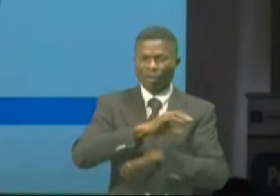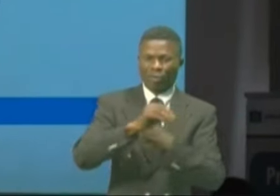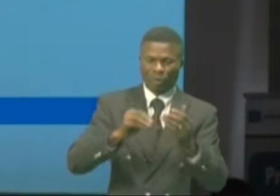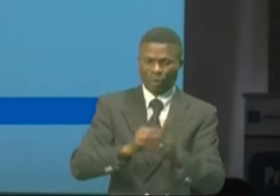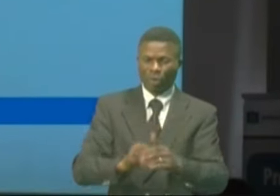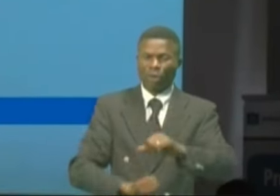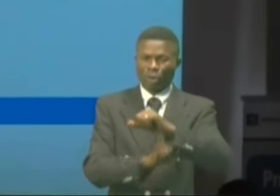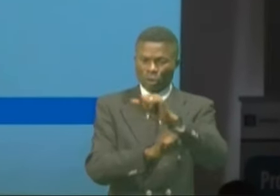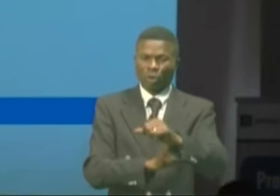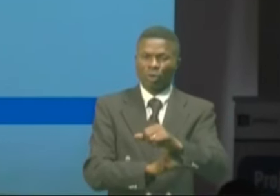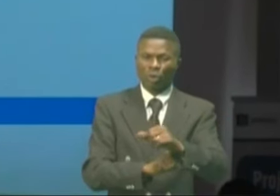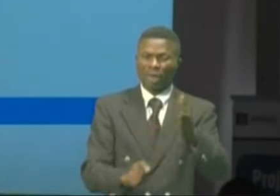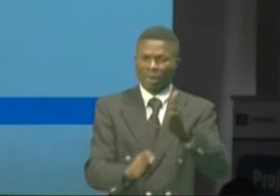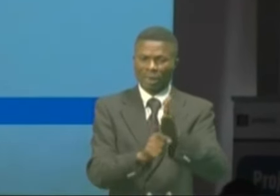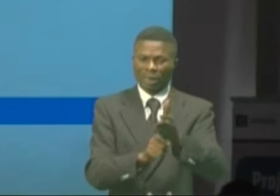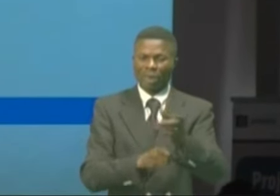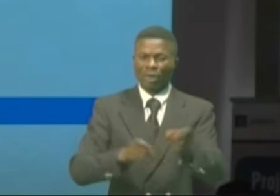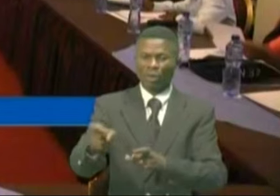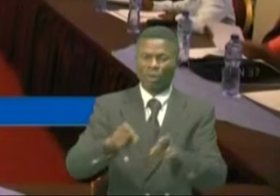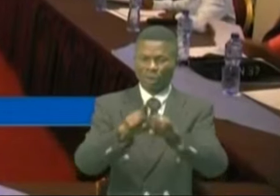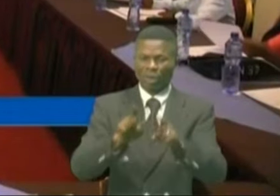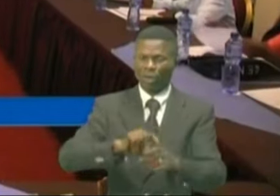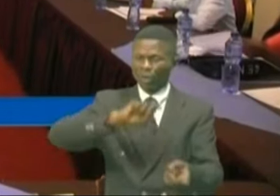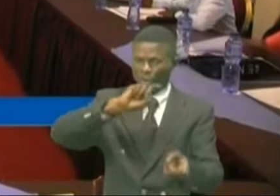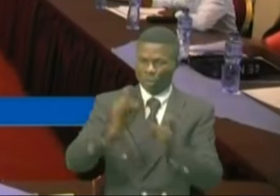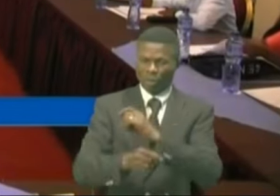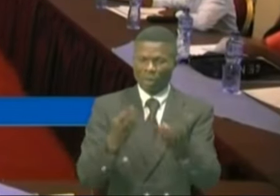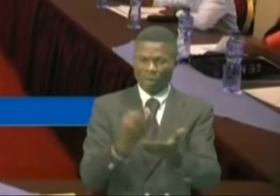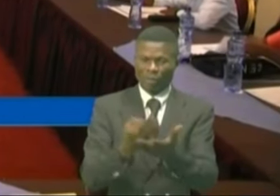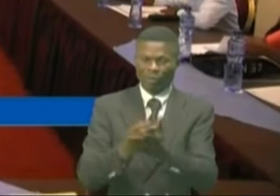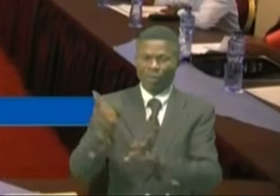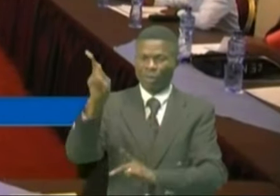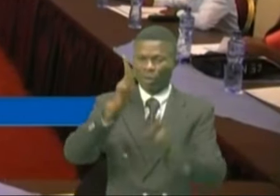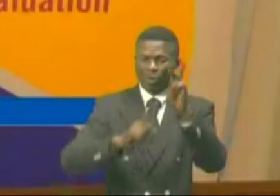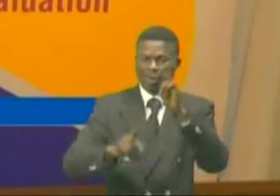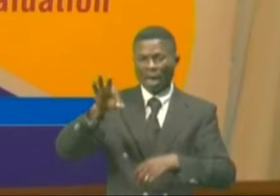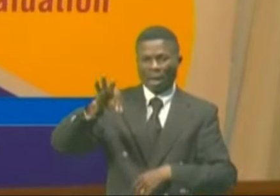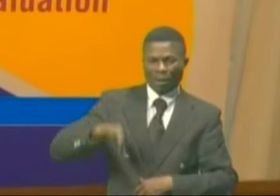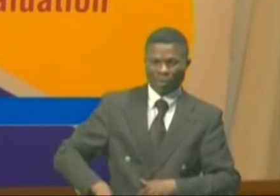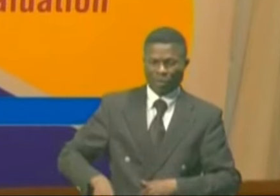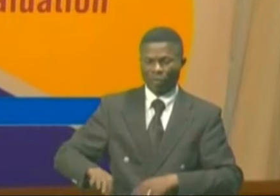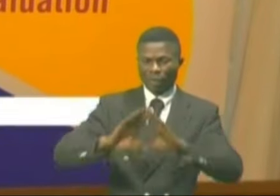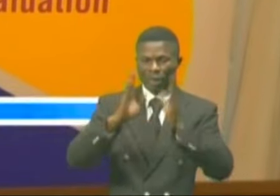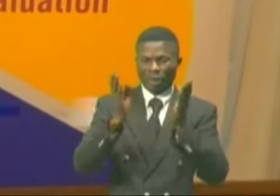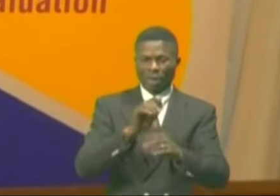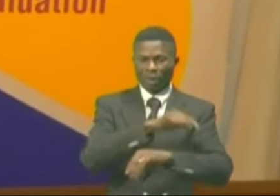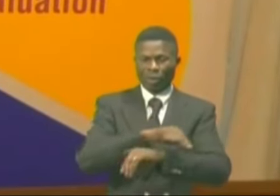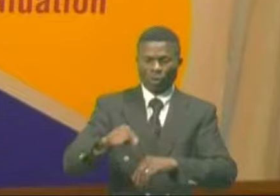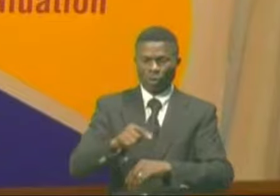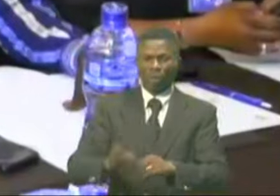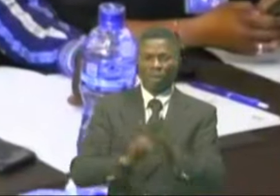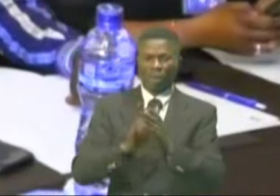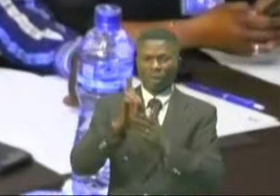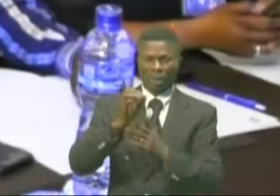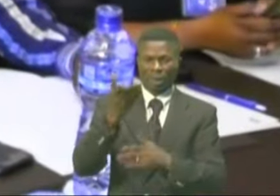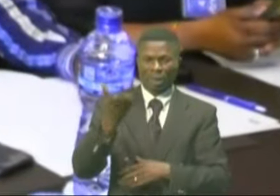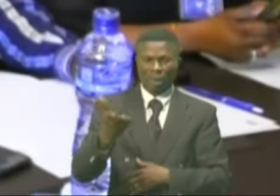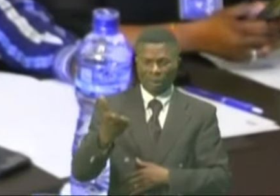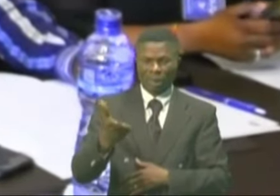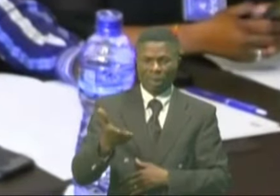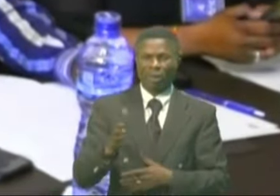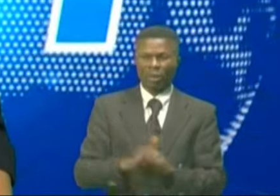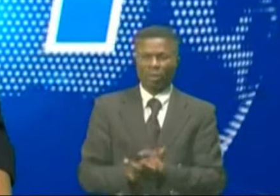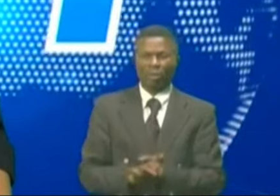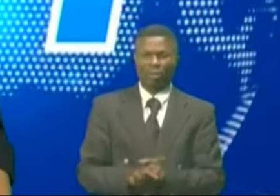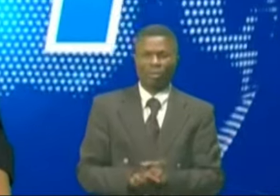appui technique à la gestion et aux réformes des finances publiques au bénéfice des administrations relevant de ces